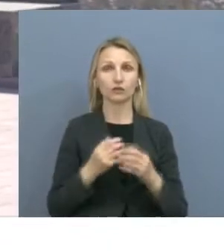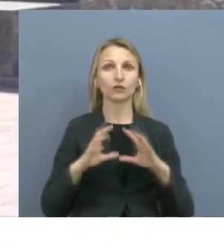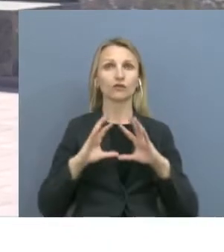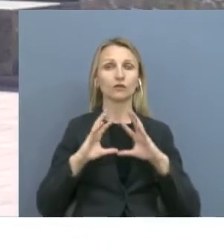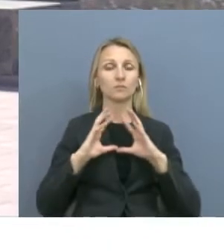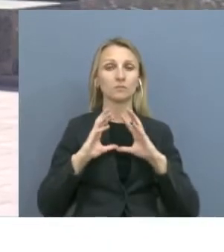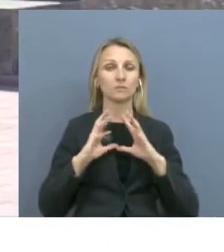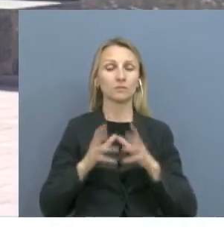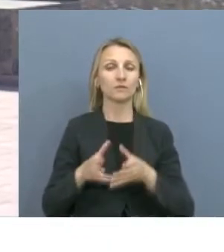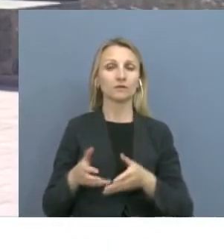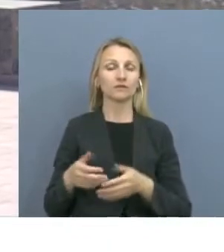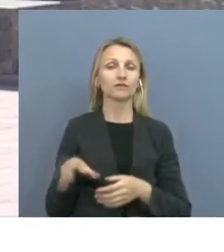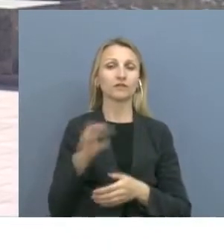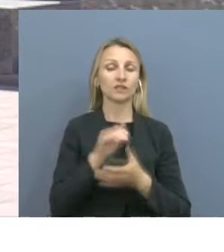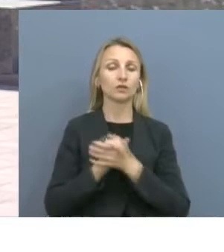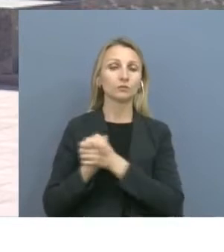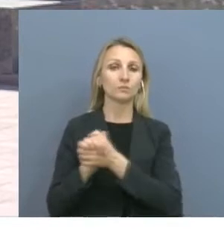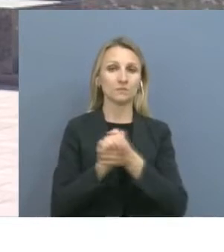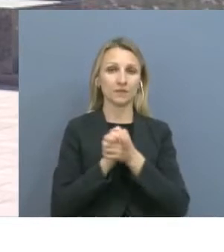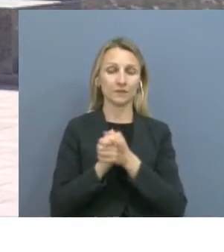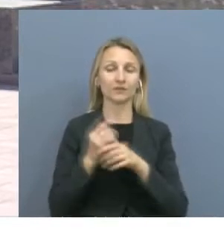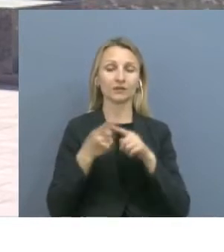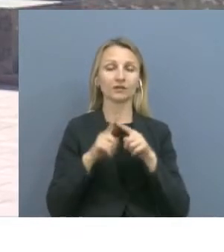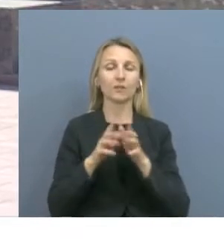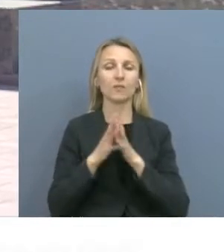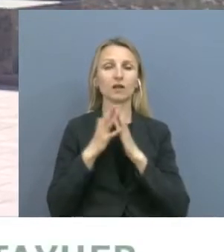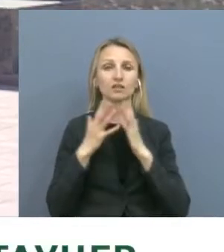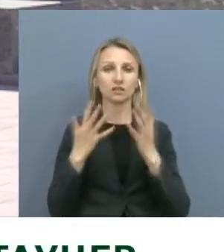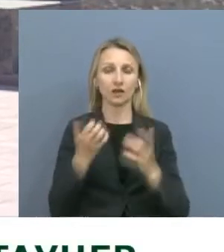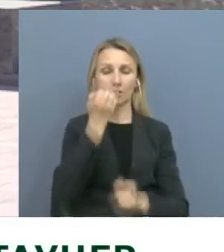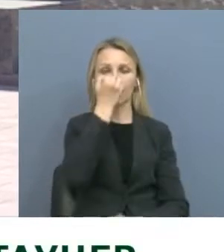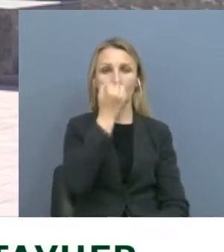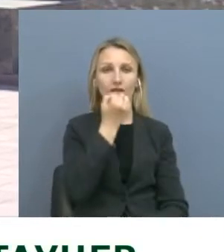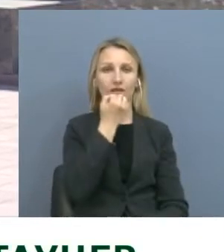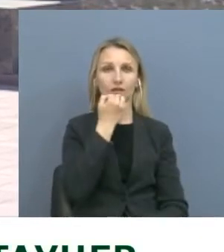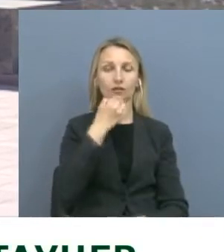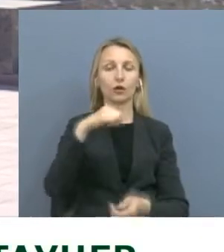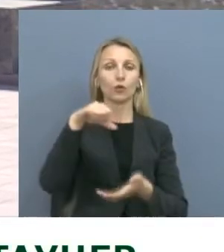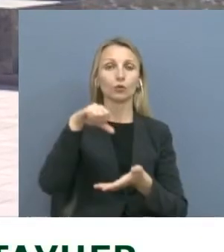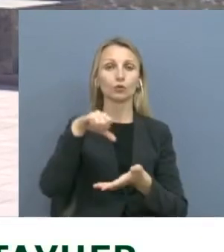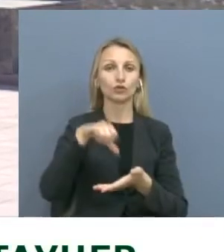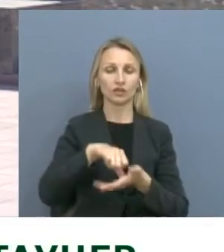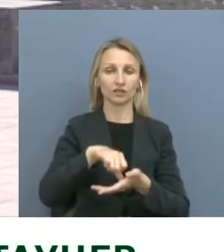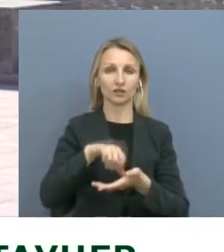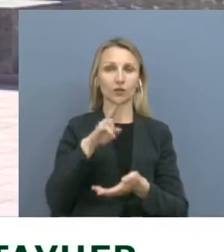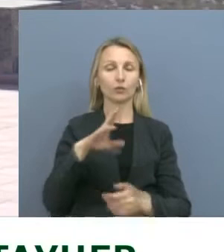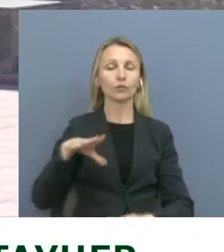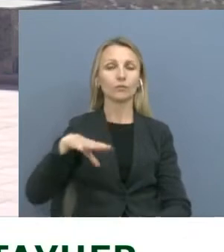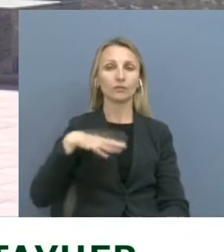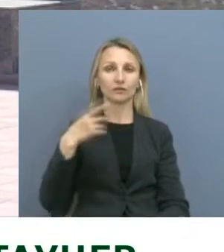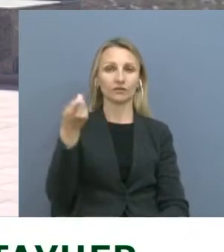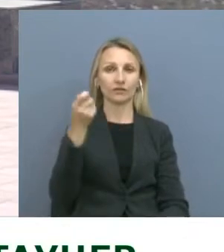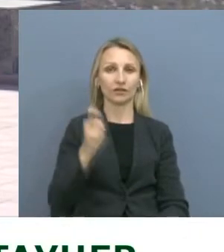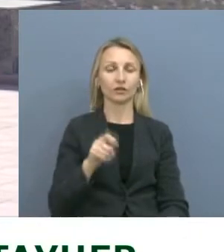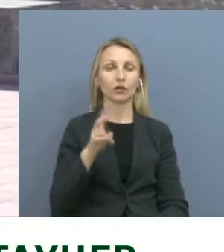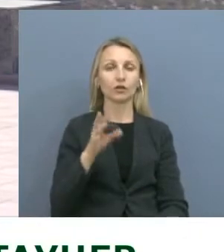мирным небом. И за это огромная благодарность участникам Отечественной войны. Но не